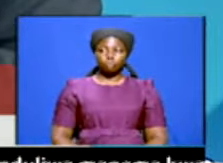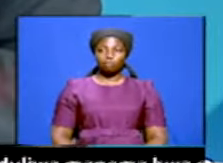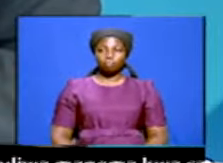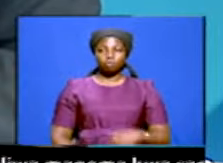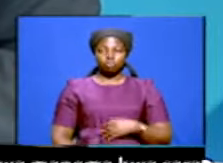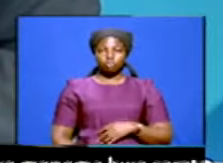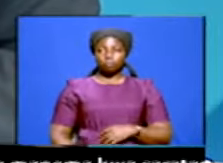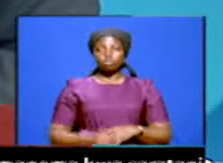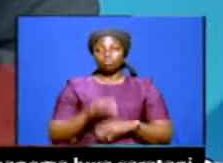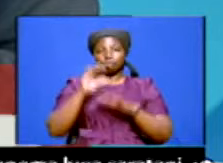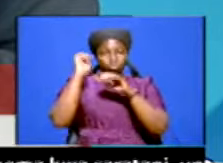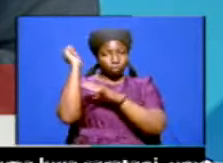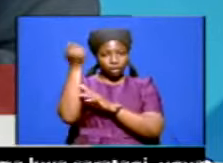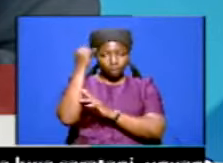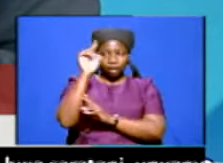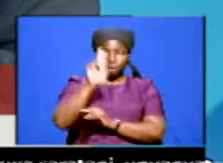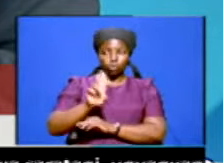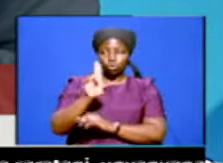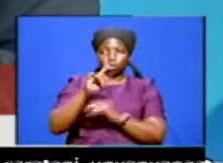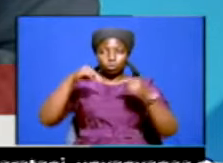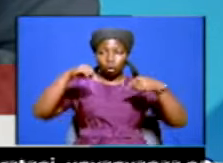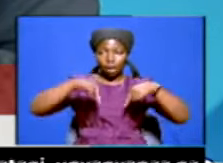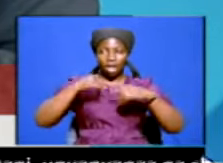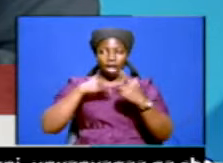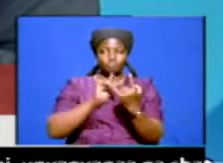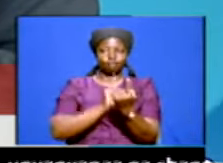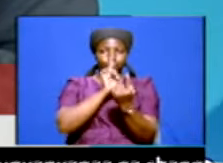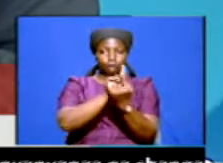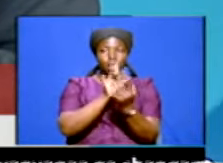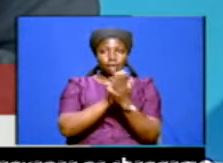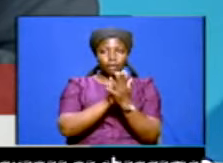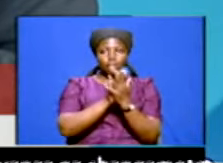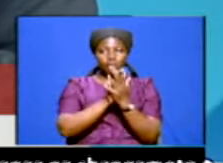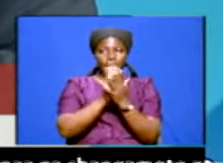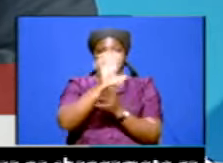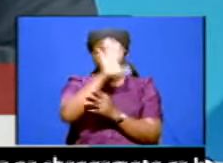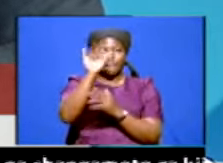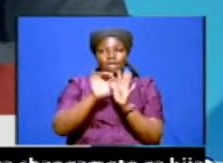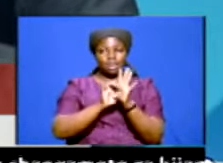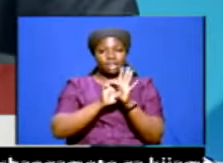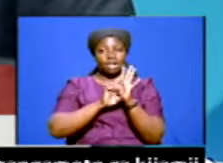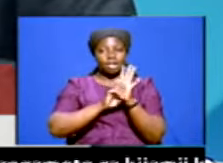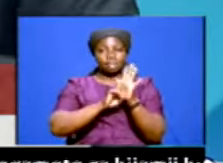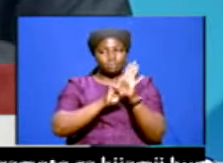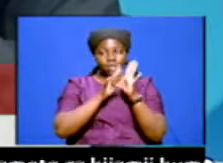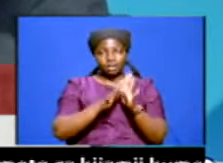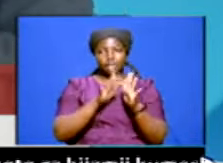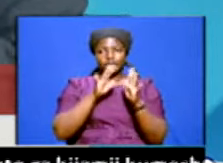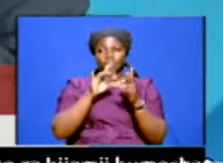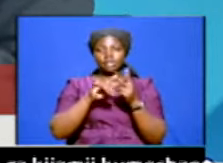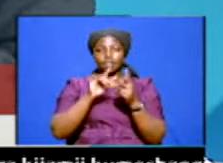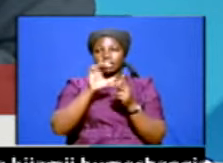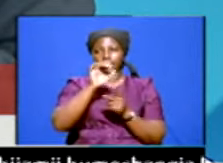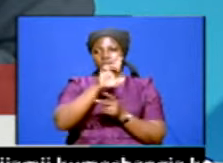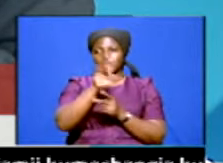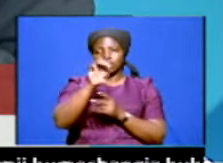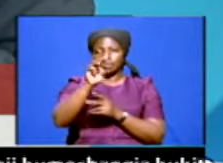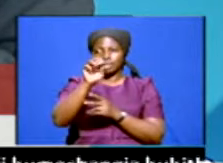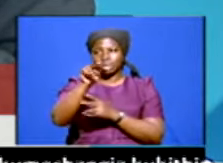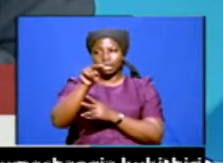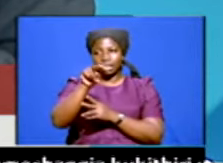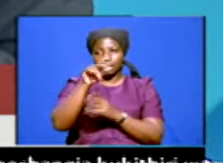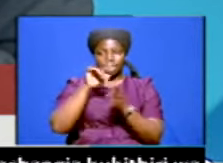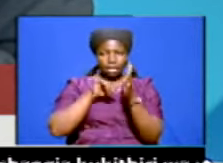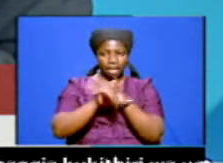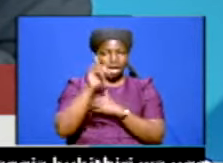Na Rais Uhuru Kenyatta leo amekutana na wawakilishi wa Afrika na eneo la Caribbean katika Baraza la Usalama la Umoja wa Mataifa katika ikulu ya